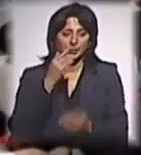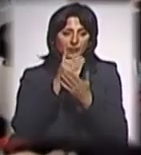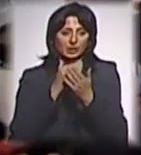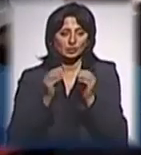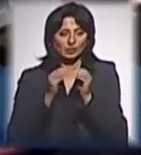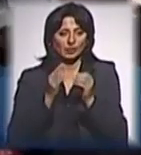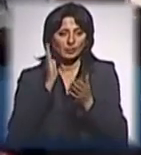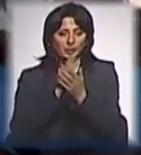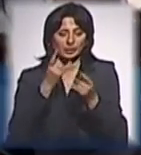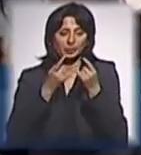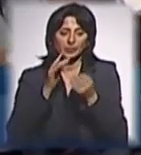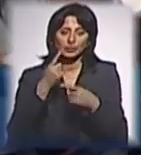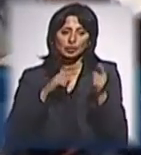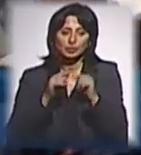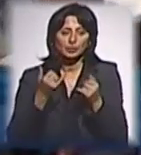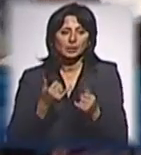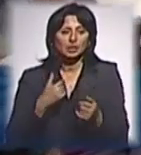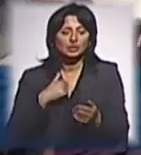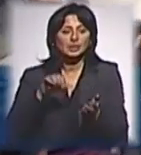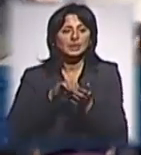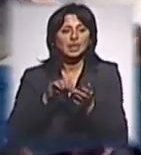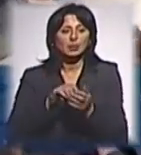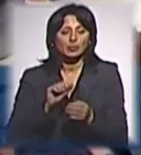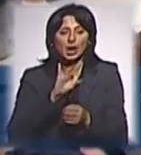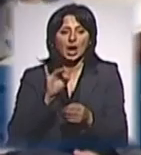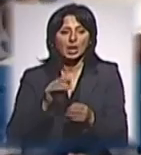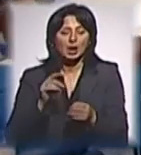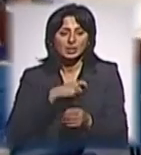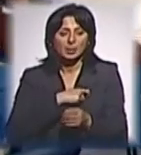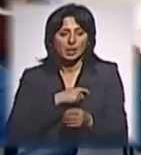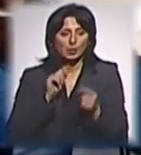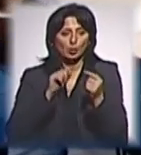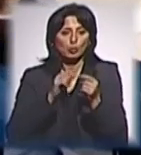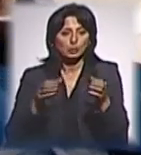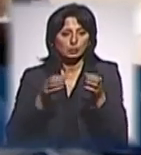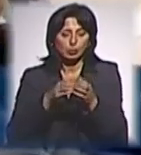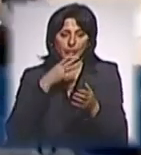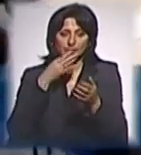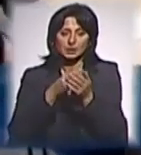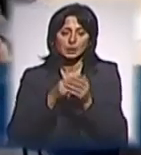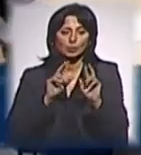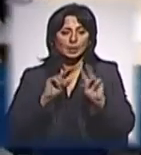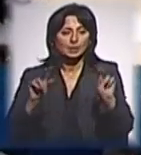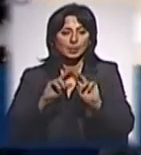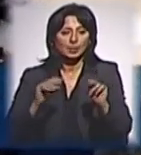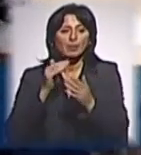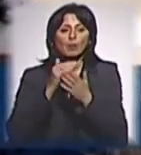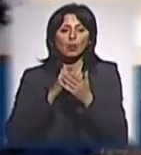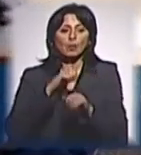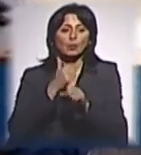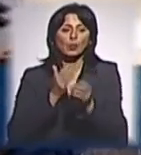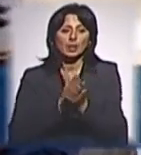პირველი სტუდია კვლავ პირდაპირ ეთერში დაბრუნდა და დღეს ჩვენ წარმოგიდგენთ არა ბლოკ არასაპარლამენტო ოპოზიციას საკუთარი დაპირებებით,